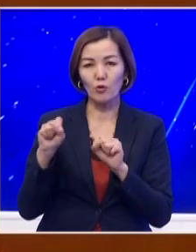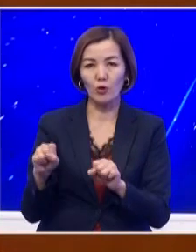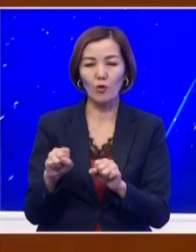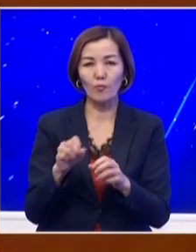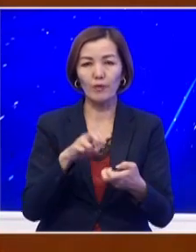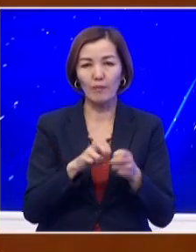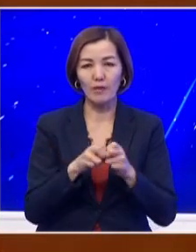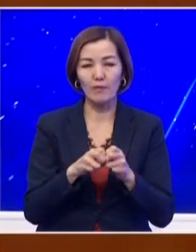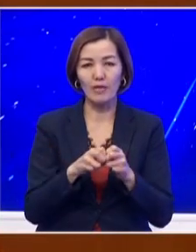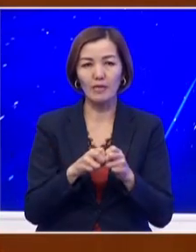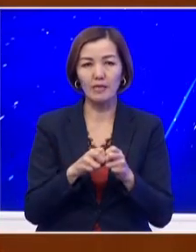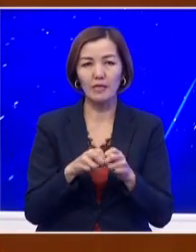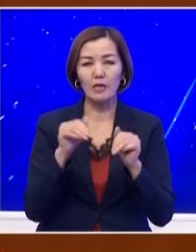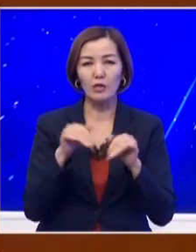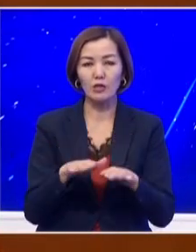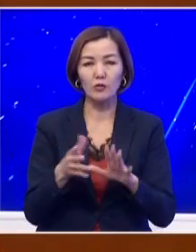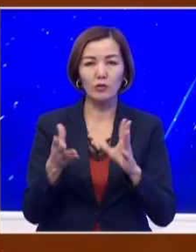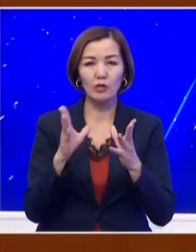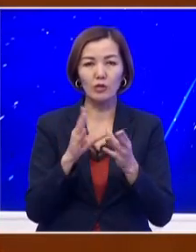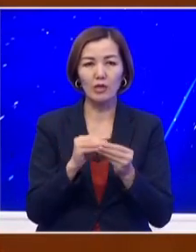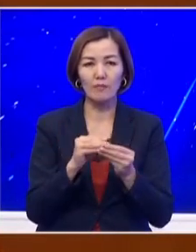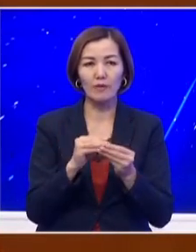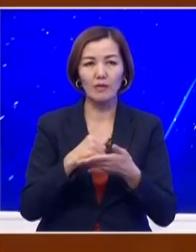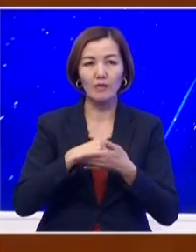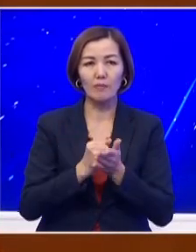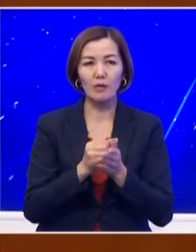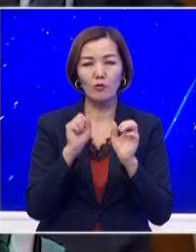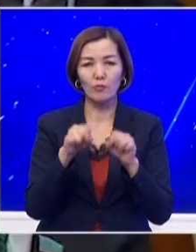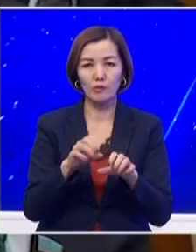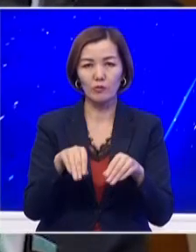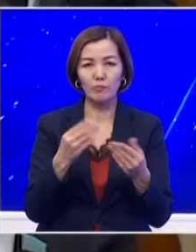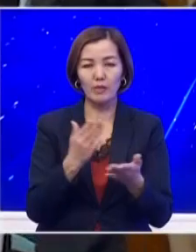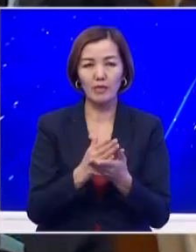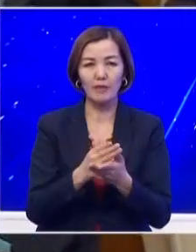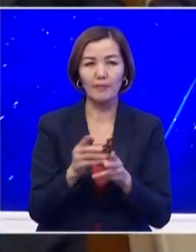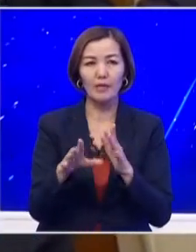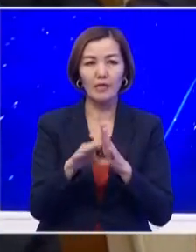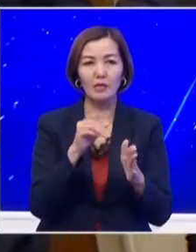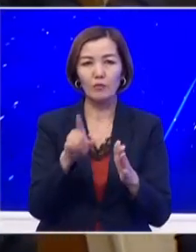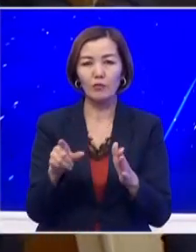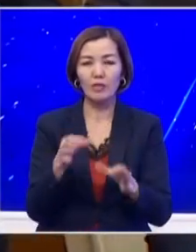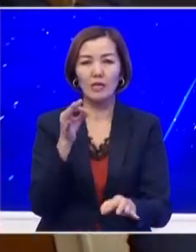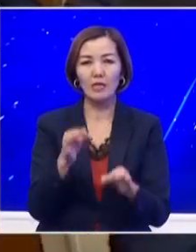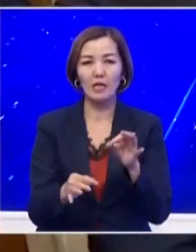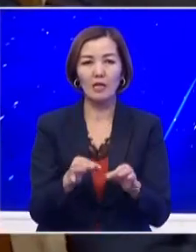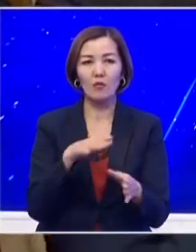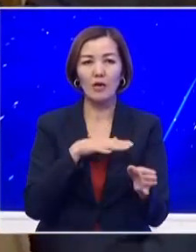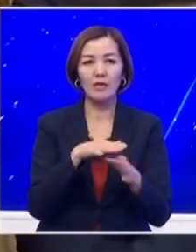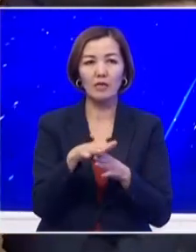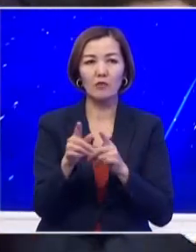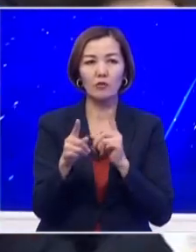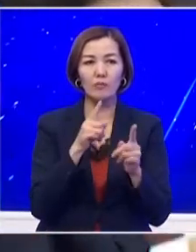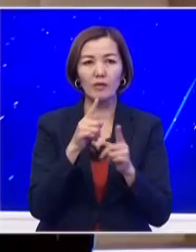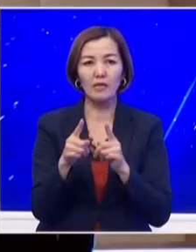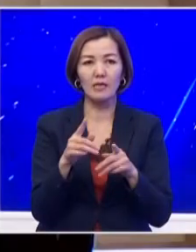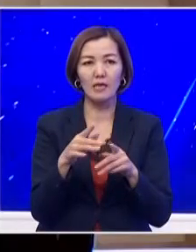туындайтын проблемаларды шешудің жалпы тәсілдерін белгілеуге мүмкіндік береді. Мәжіліс депутаттары талқылаумен қатар атқарушы билікке